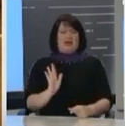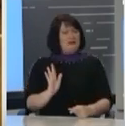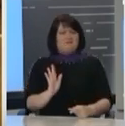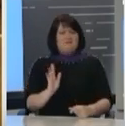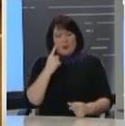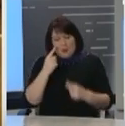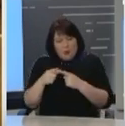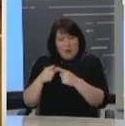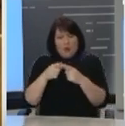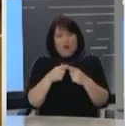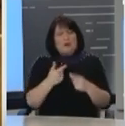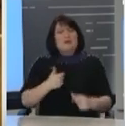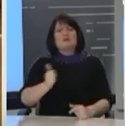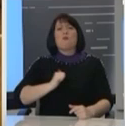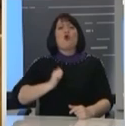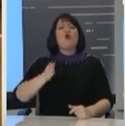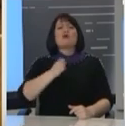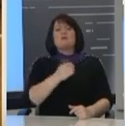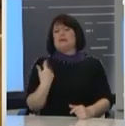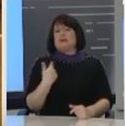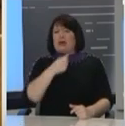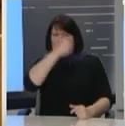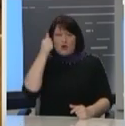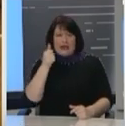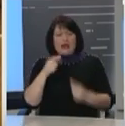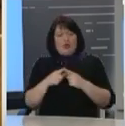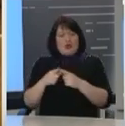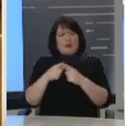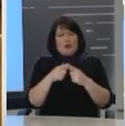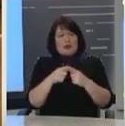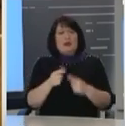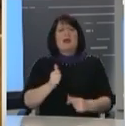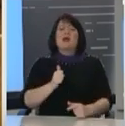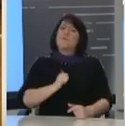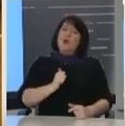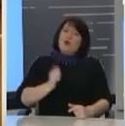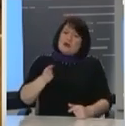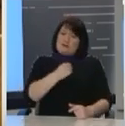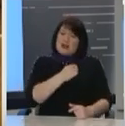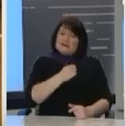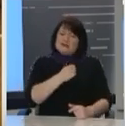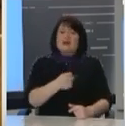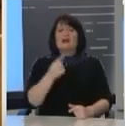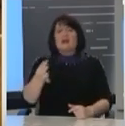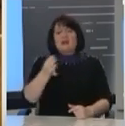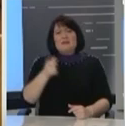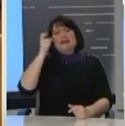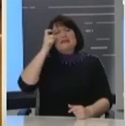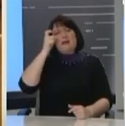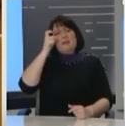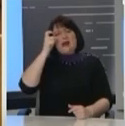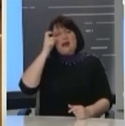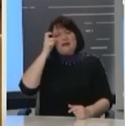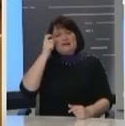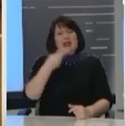την τότε δική μας έξοδο, το καλοκαίρι που μας πέρασε, με την έξοδο της κυβέρνησης Σαμαρά με επιτόκιο κοντά